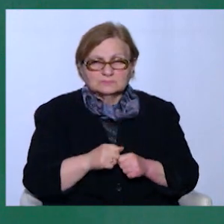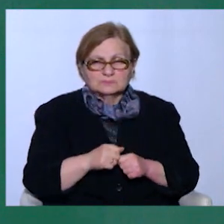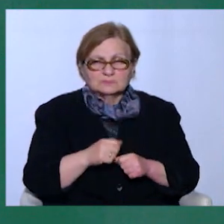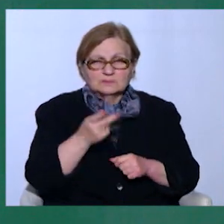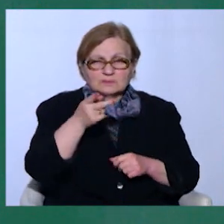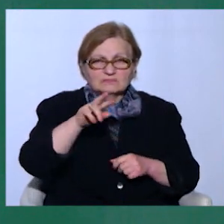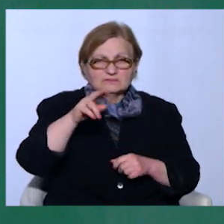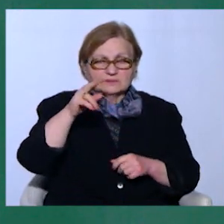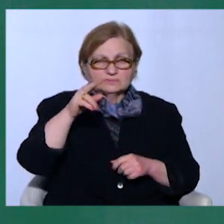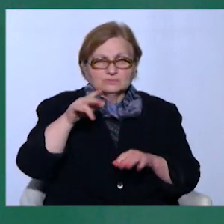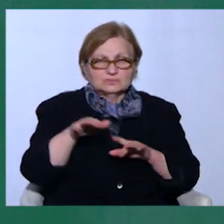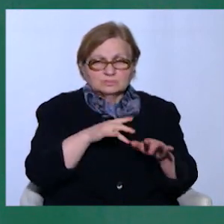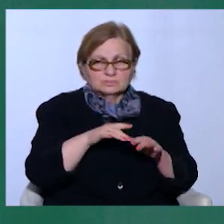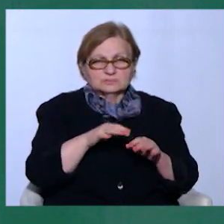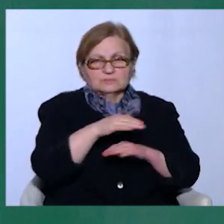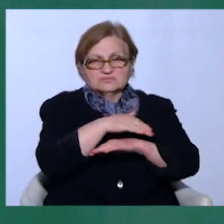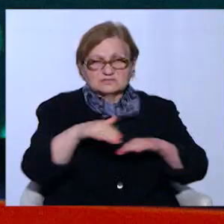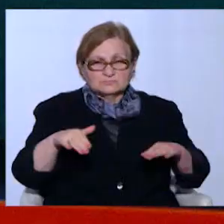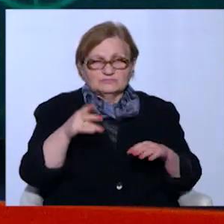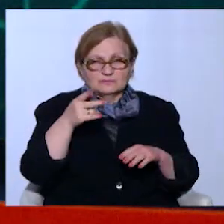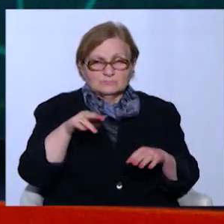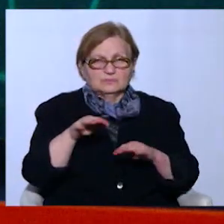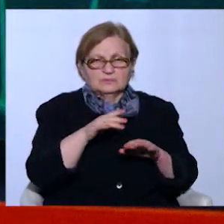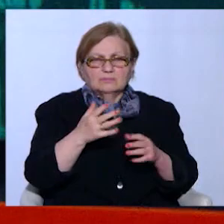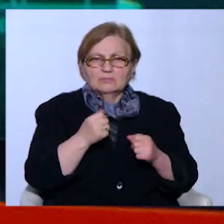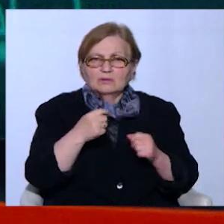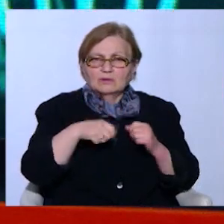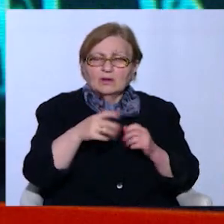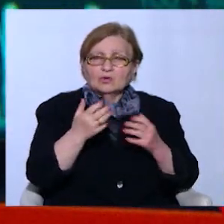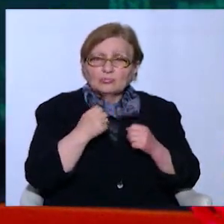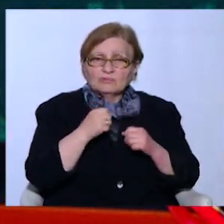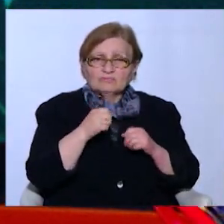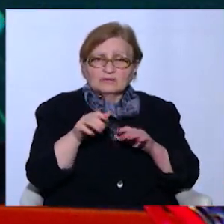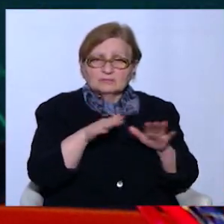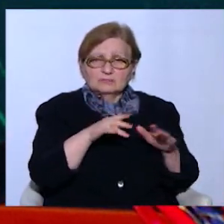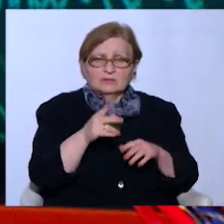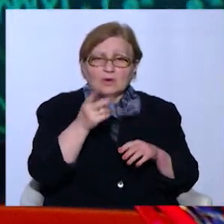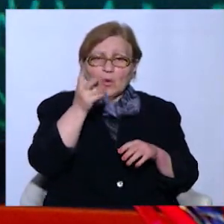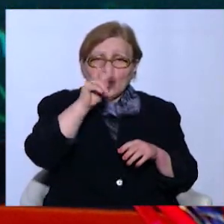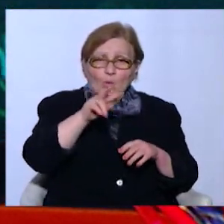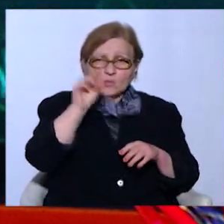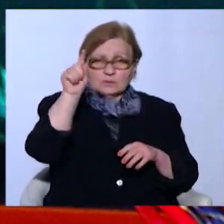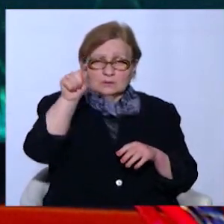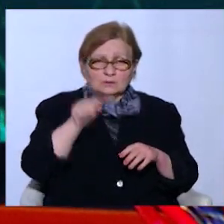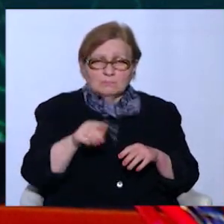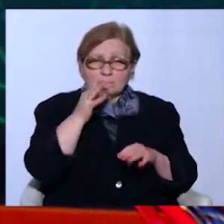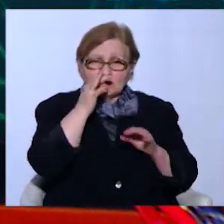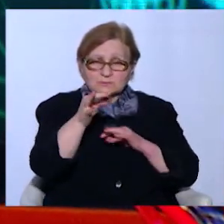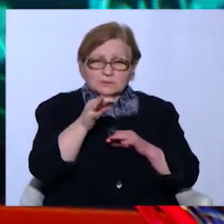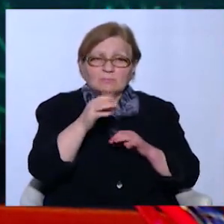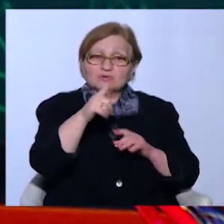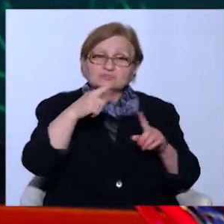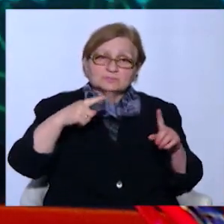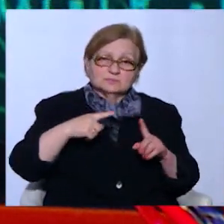კვადრატული ფუნქციისა და წრფივი ფუნქციის ფორმულების გატოლებით მიღებულ კვადრატულ განტოლებას თუ აქვს ორი ამონახსნი, მაშინ წრფე